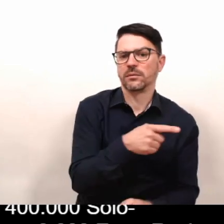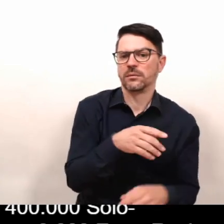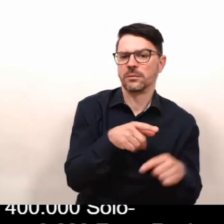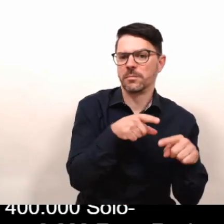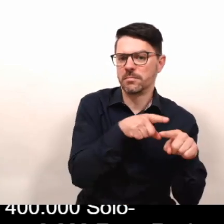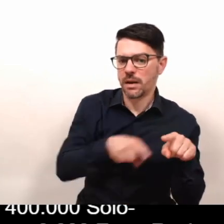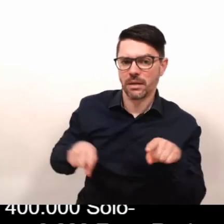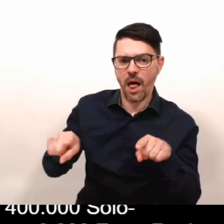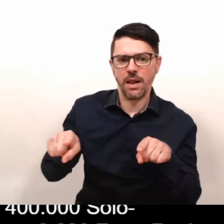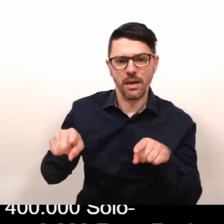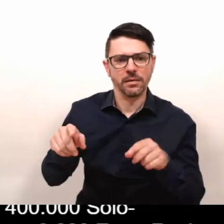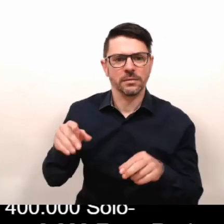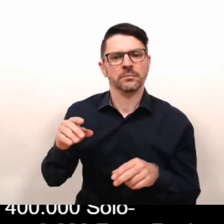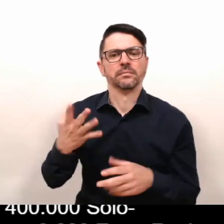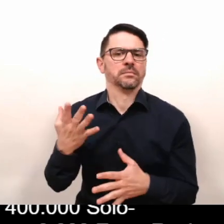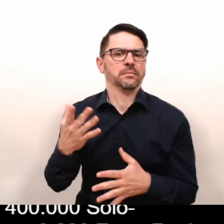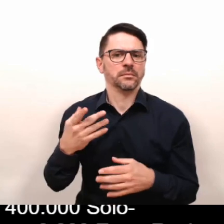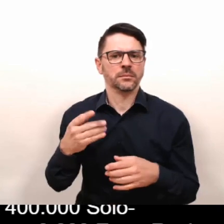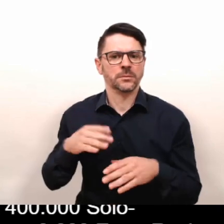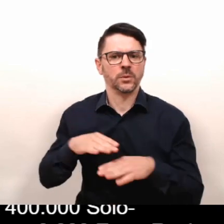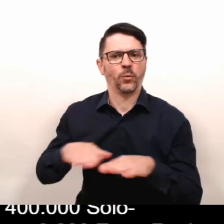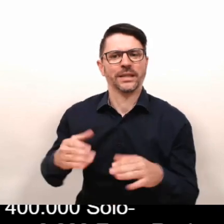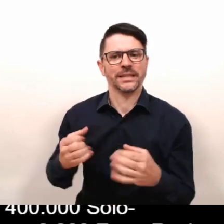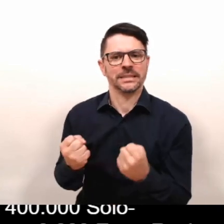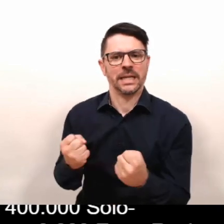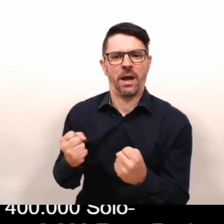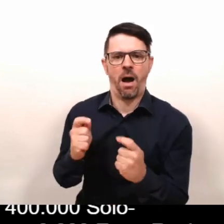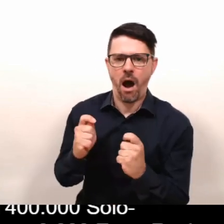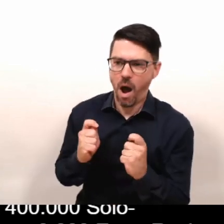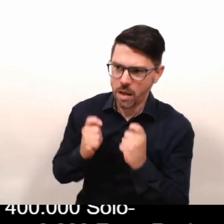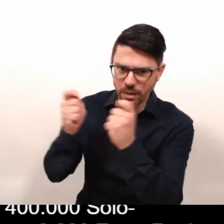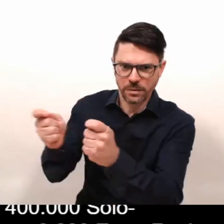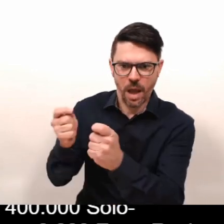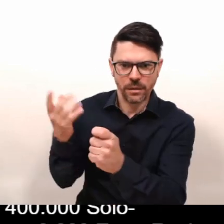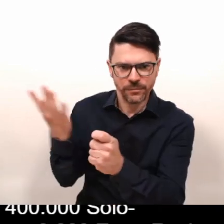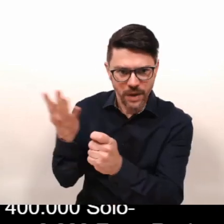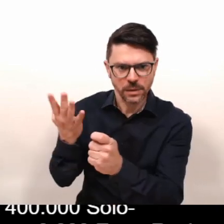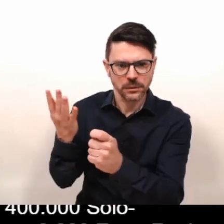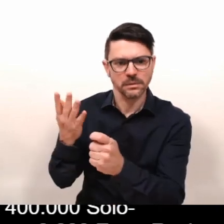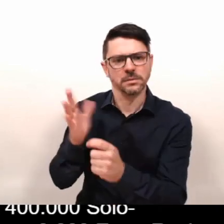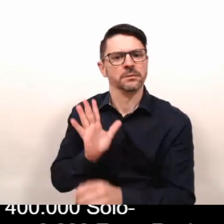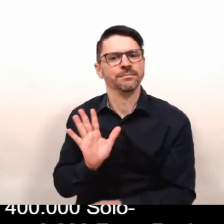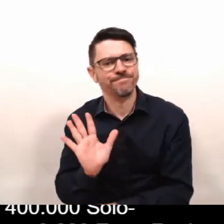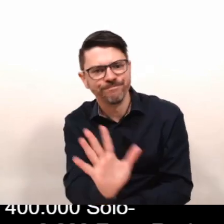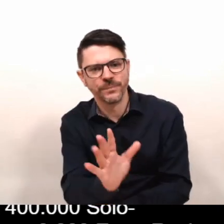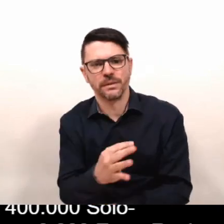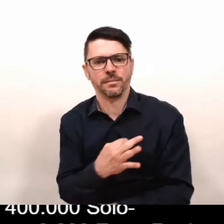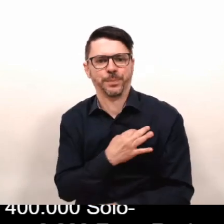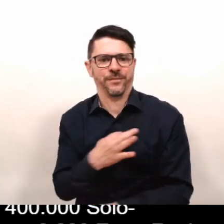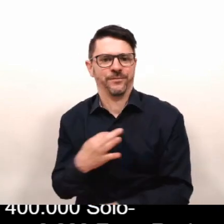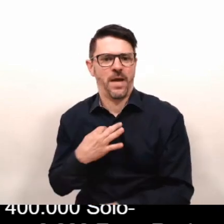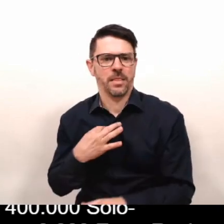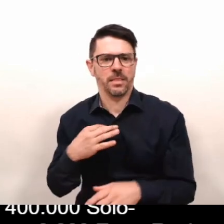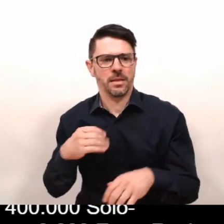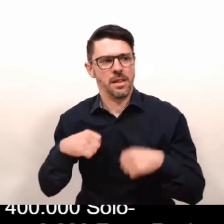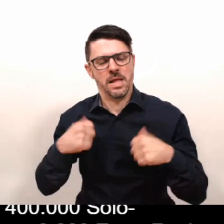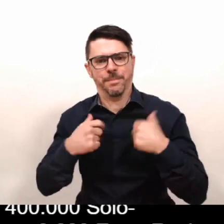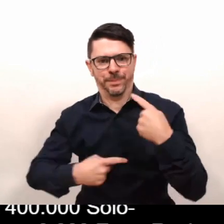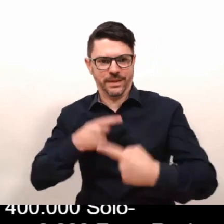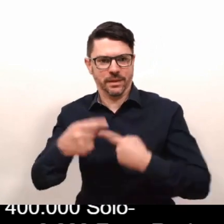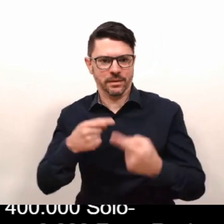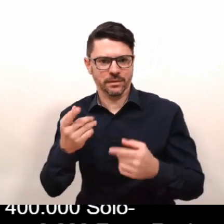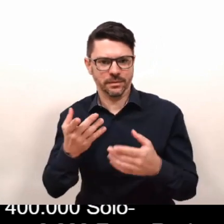einfach das Geld für jeden zu überweisen. Dann bin ich zwar der Schnellste, aber nachher muss ich das Geld wieder einsammeln. Dann bin ich der Lackierte.